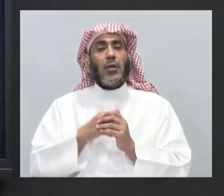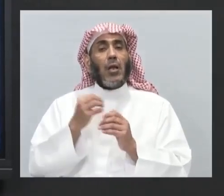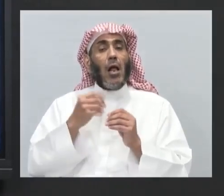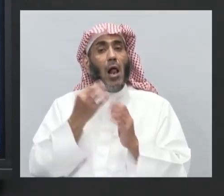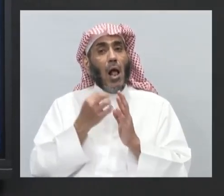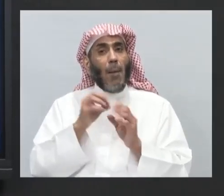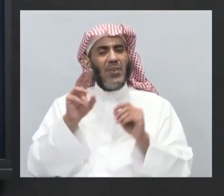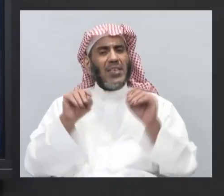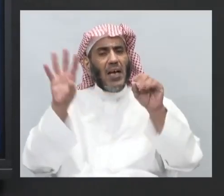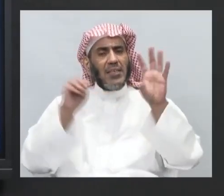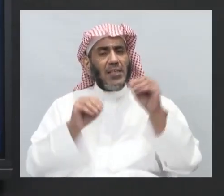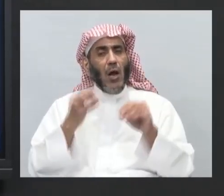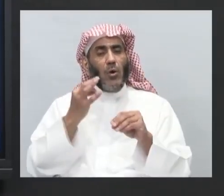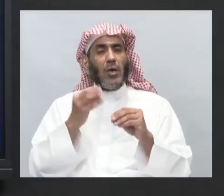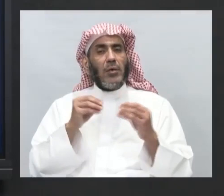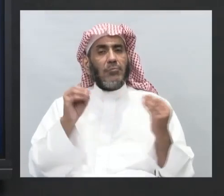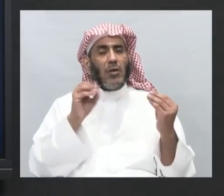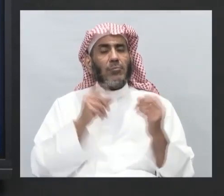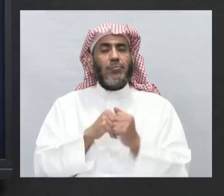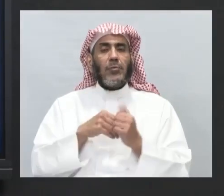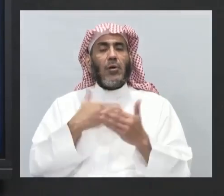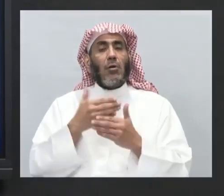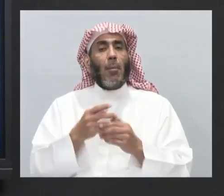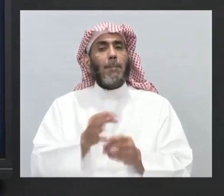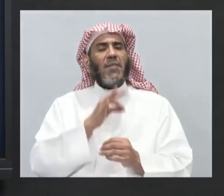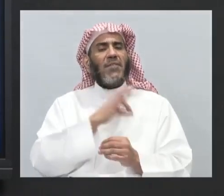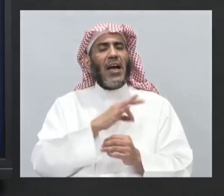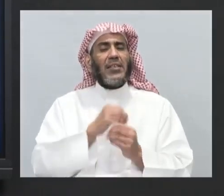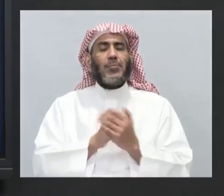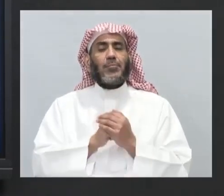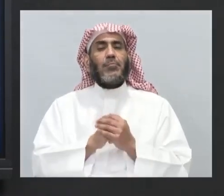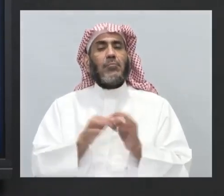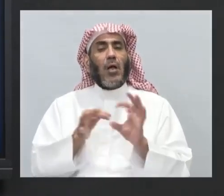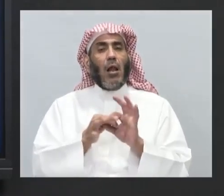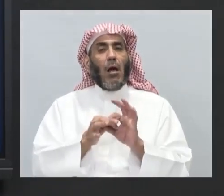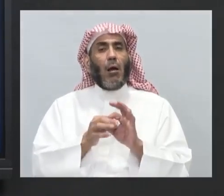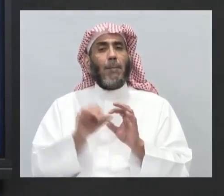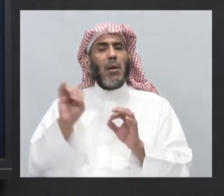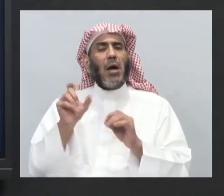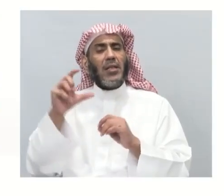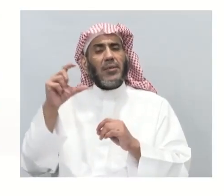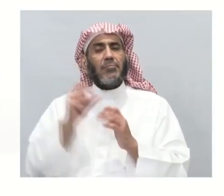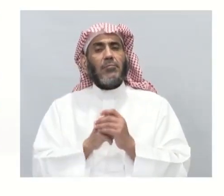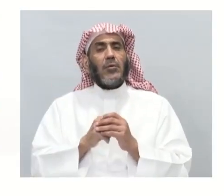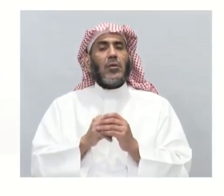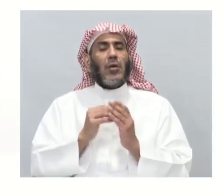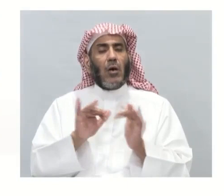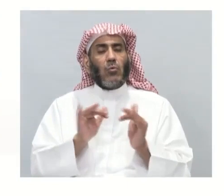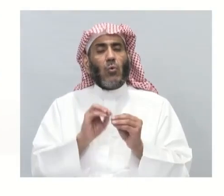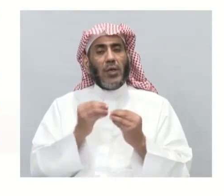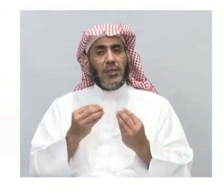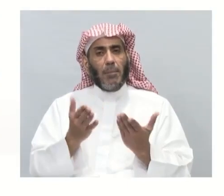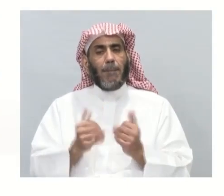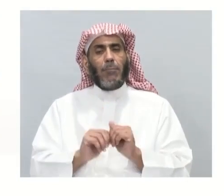قصه او حكايه وتخرج بعدها بفائده تتعلق بالماده التي انت يعني توطئه